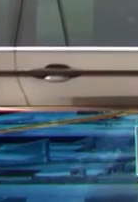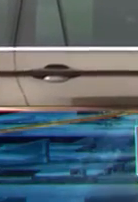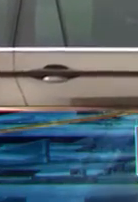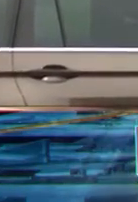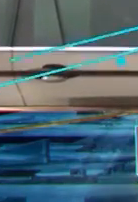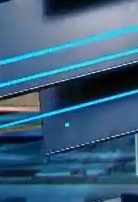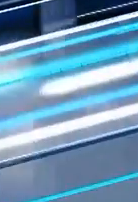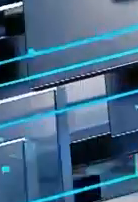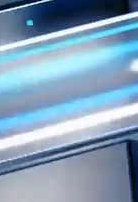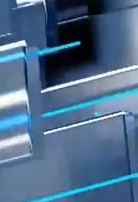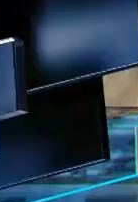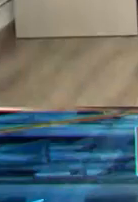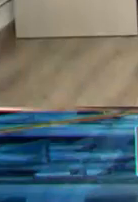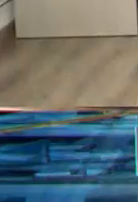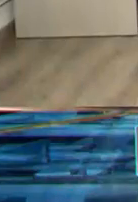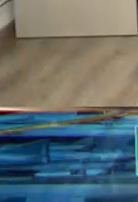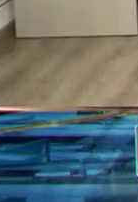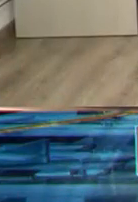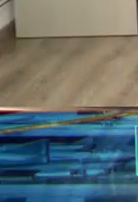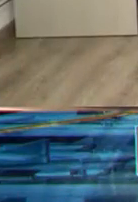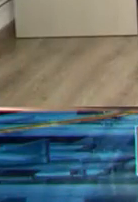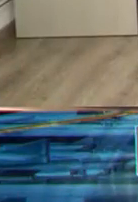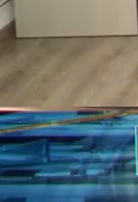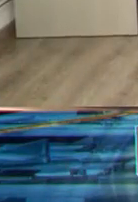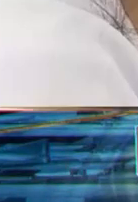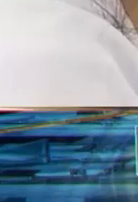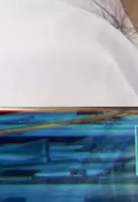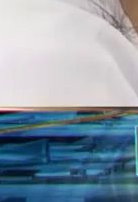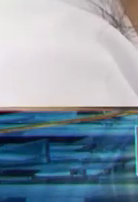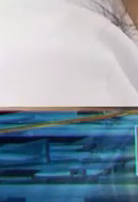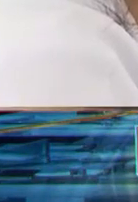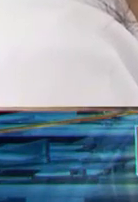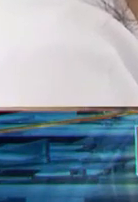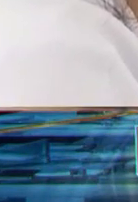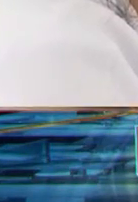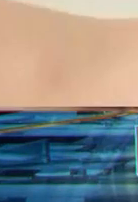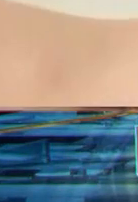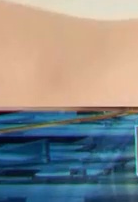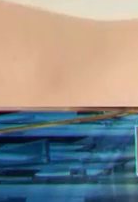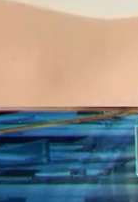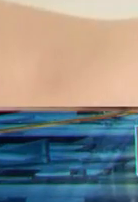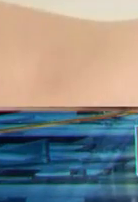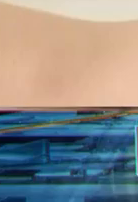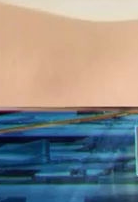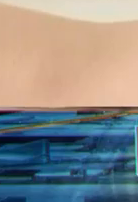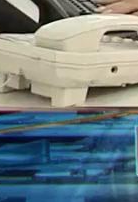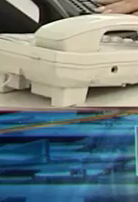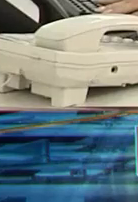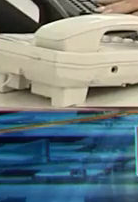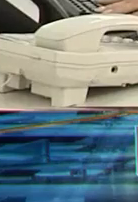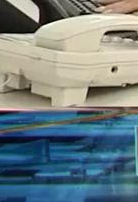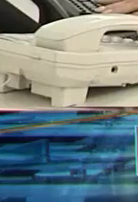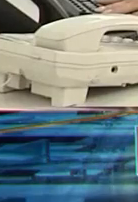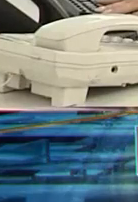болды. Жедел жәрдем қызметінің жұмысы еселенді. 103 қызметіне тәулігіне 4000 науқас жүгінеді.